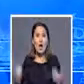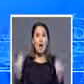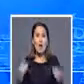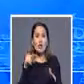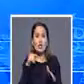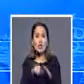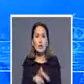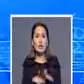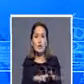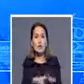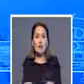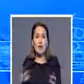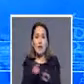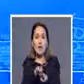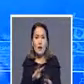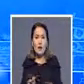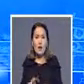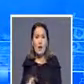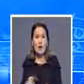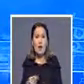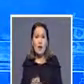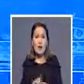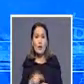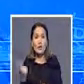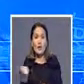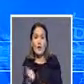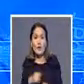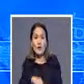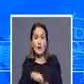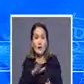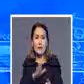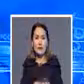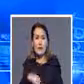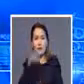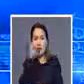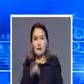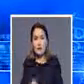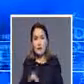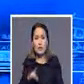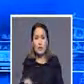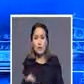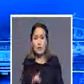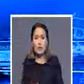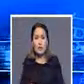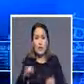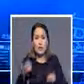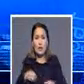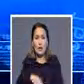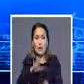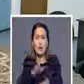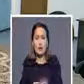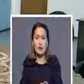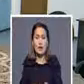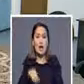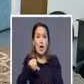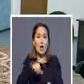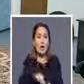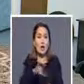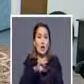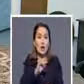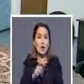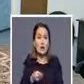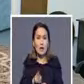Бүгін Ішкі істер министрлігі соңғы аптада елде тіркелген қылмыстардың статистикасын жариялады. Ресми өкілі Нұрділдә Ораздың айтуынша, осы